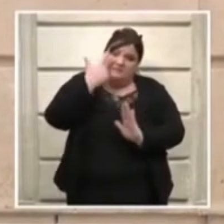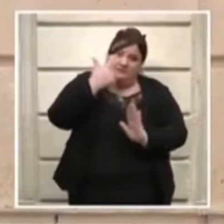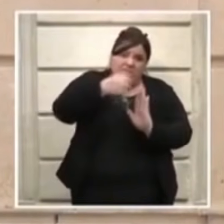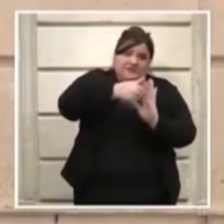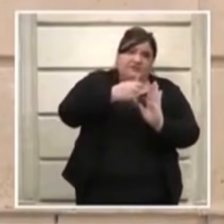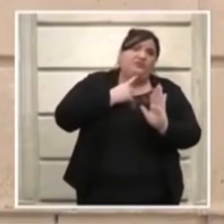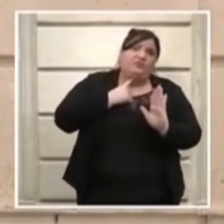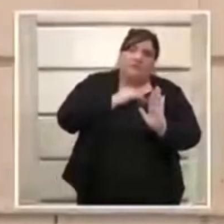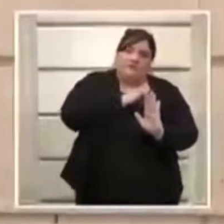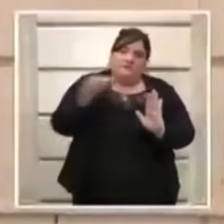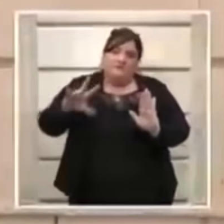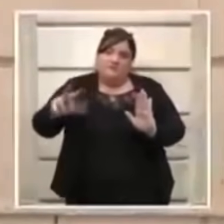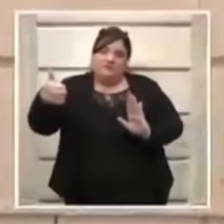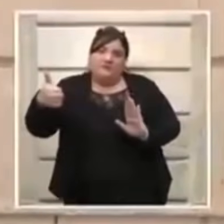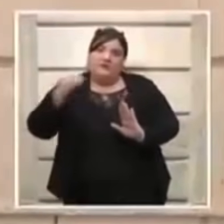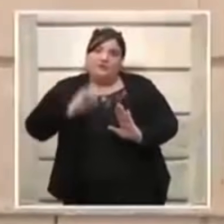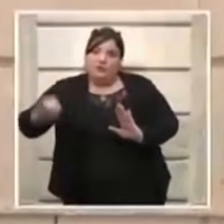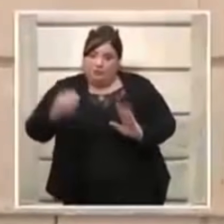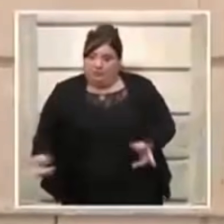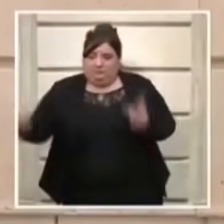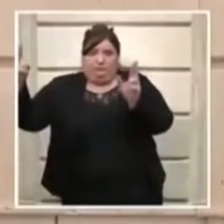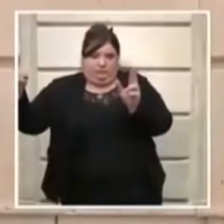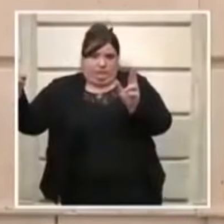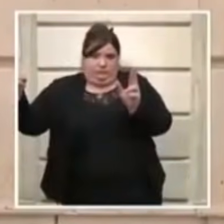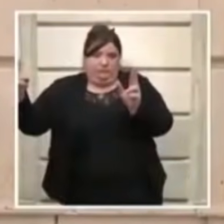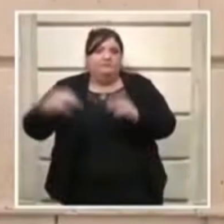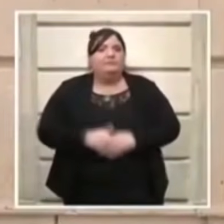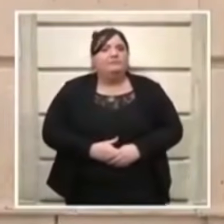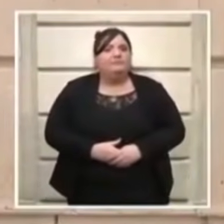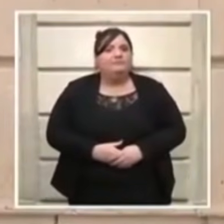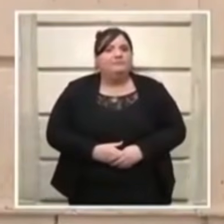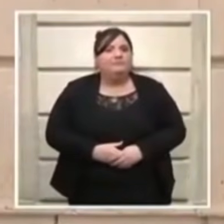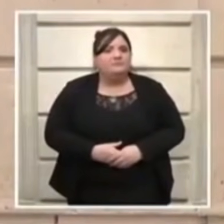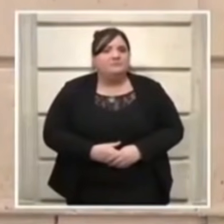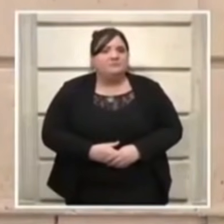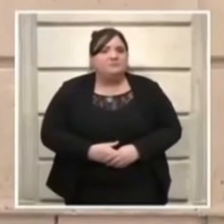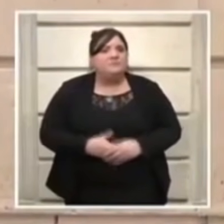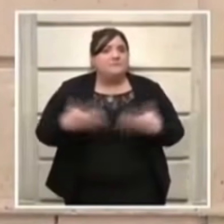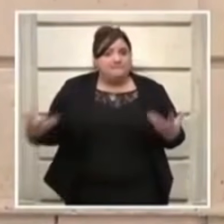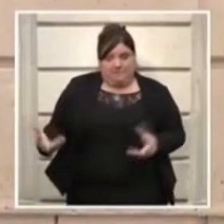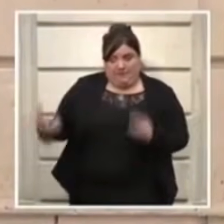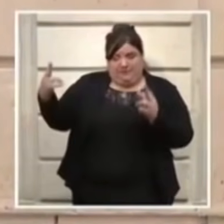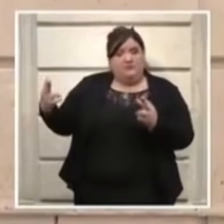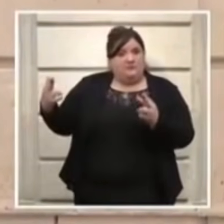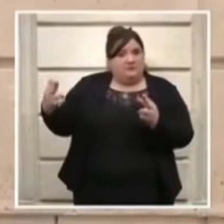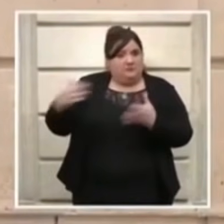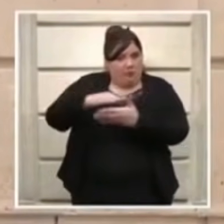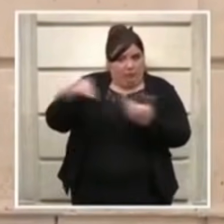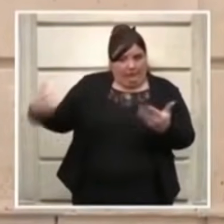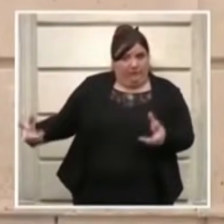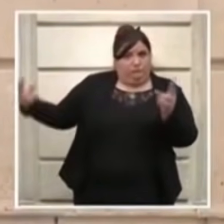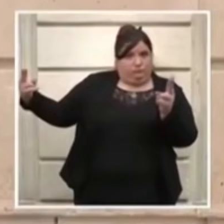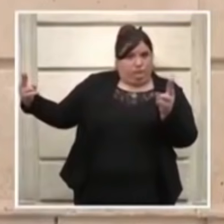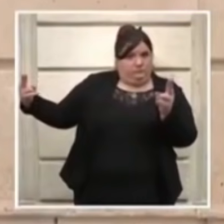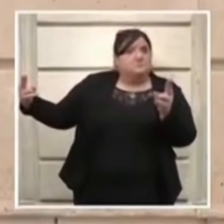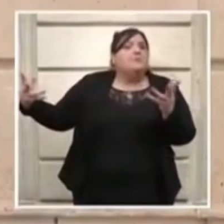prochain. Notre intention, avec la mise en place de ce régime transitoire, est de